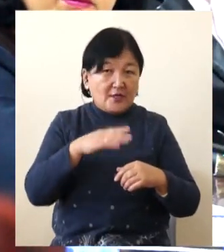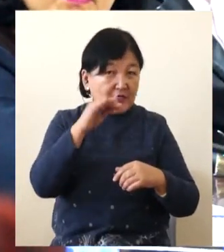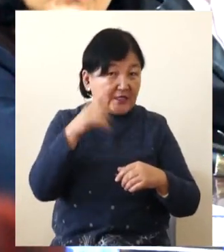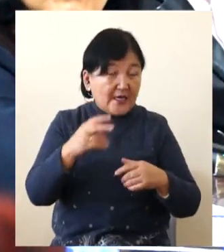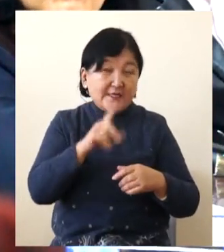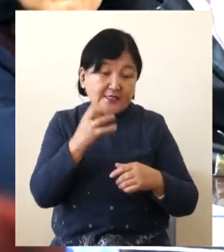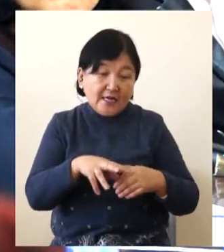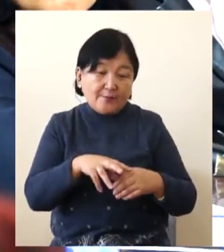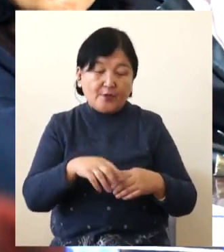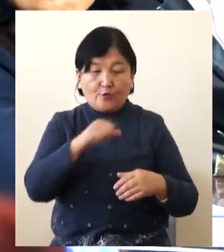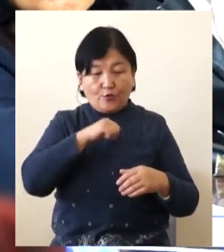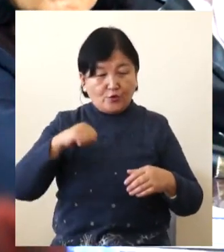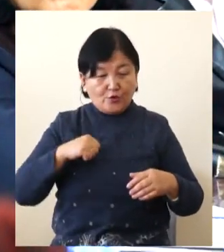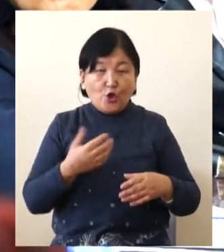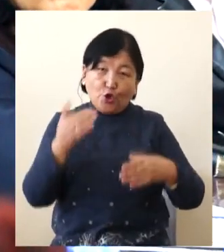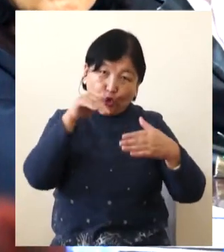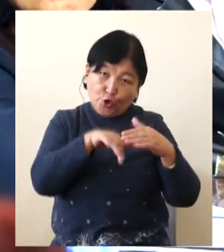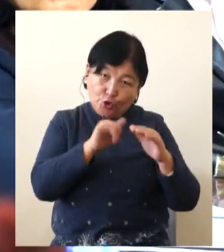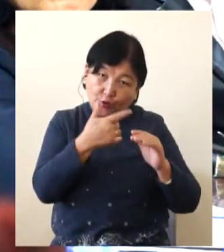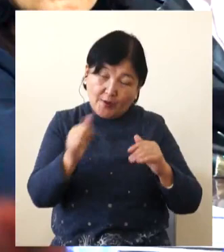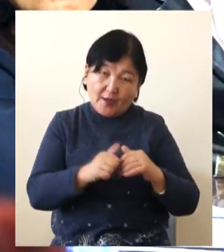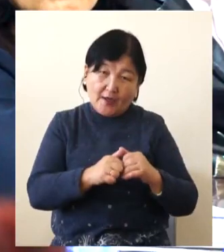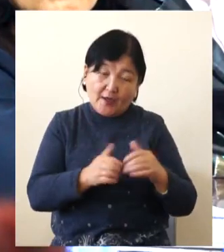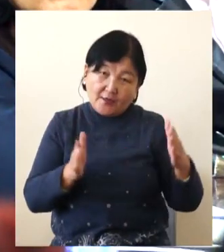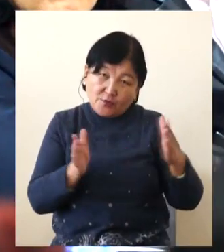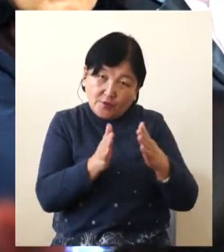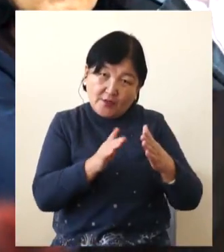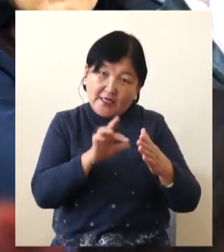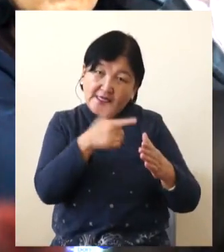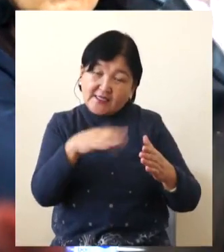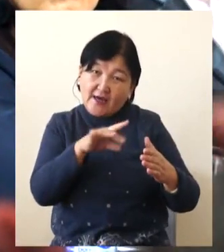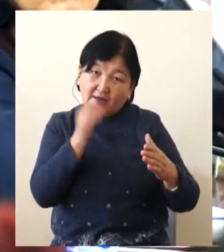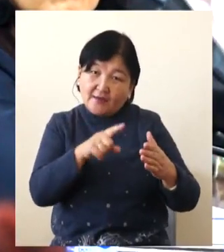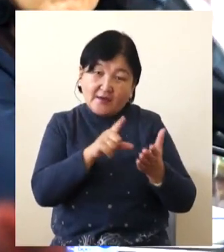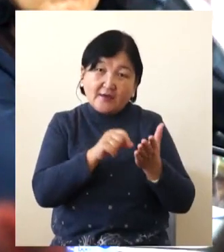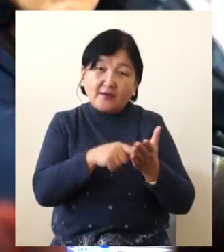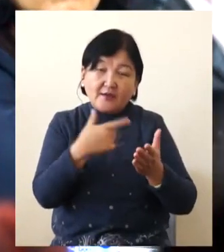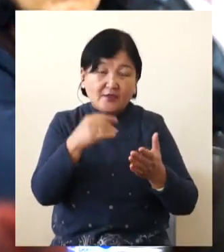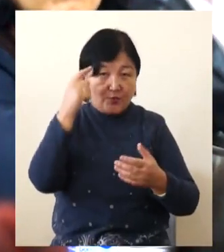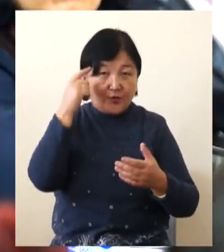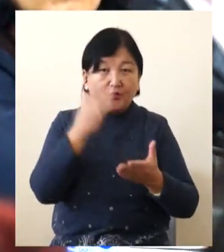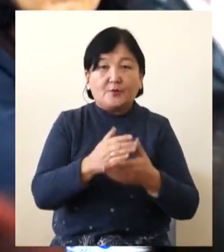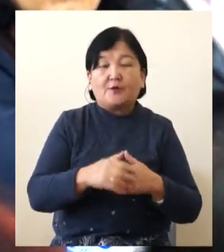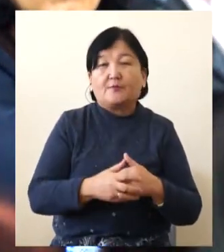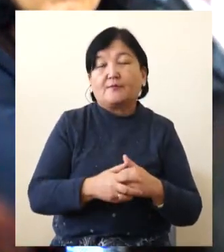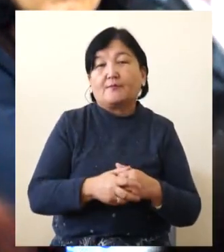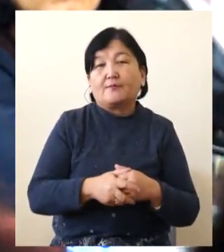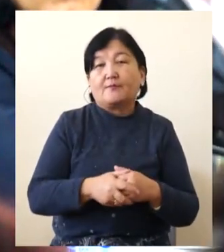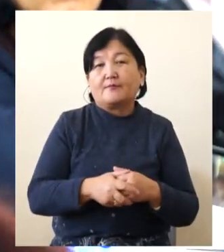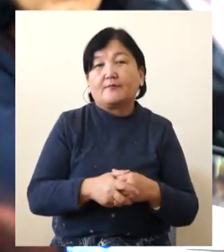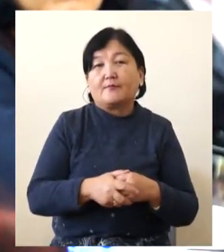жоохон цагийн талаараа өөрснийхөө дотоод тийм хязгаарлах нь дээр бол юу бодсон багтай зүгээр түр хязгаарлах бүгд хязгаарлах гэж болох